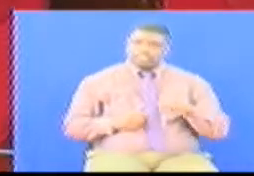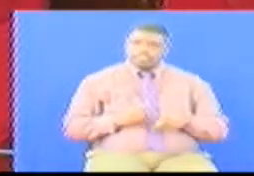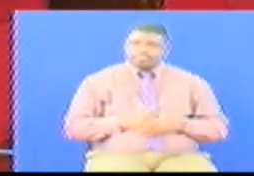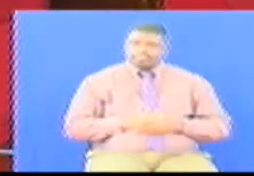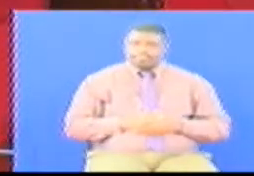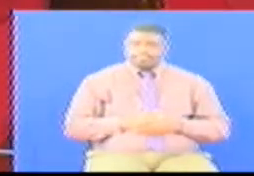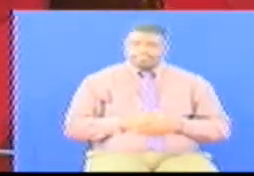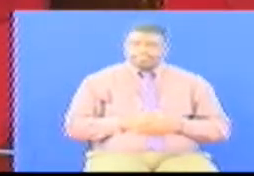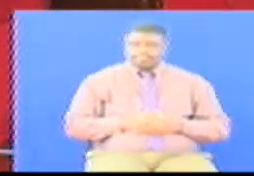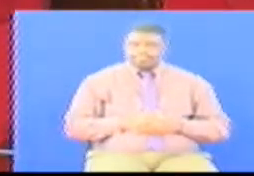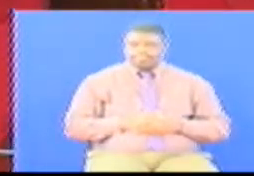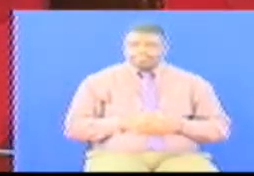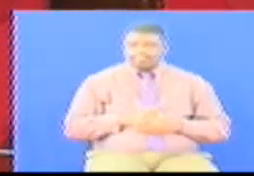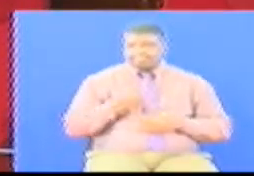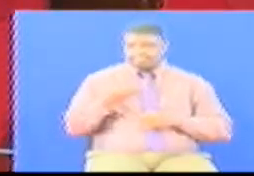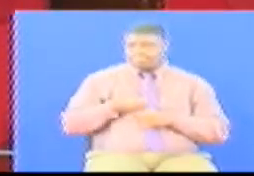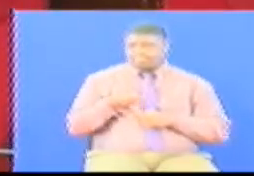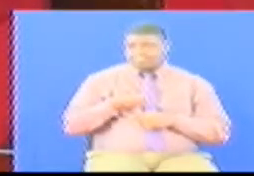hiyo